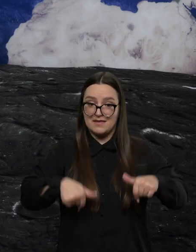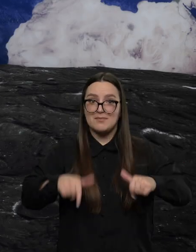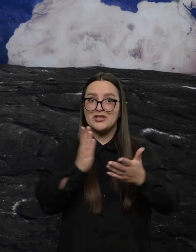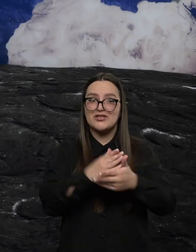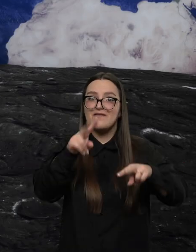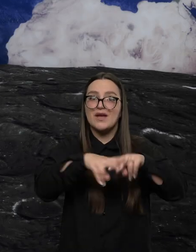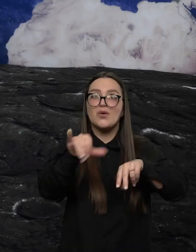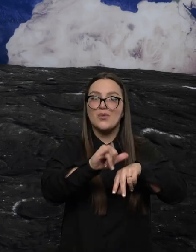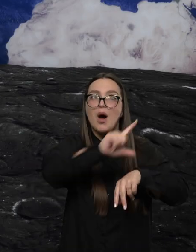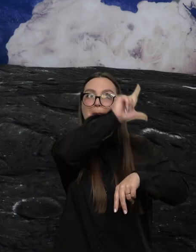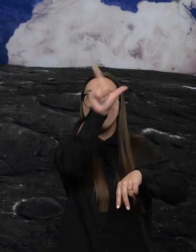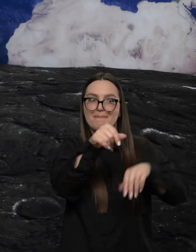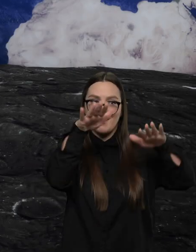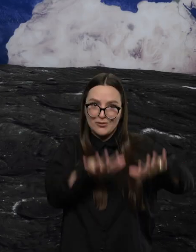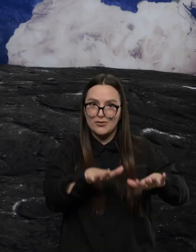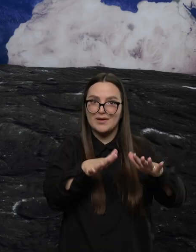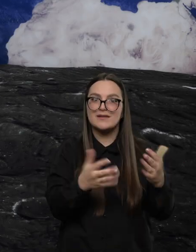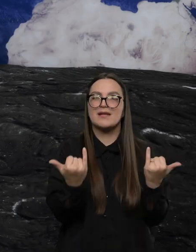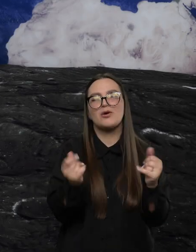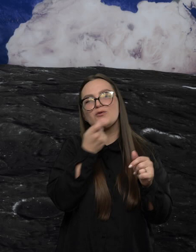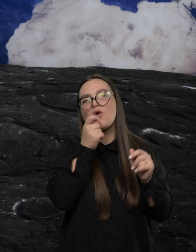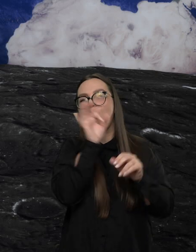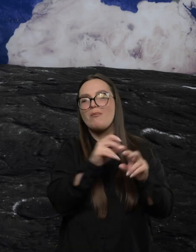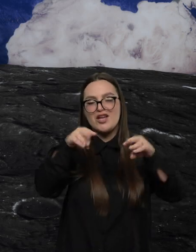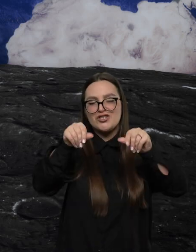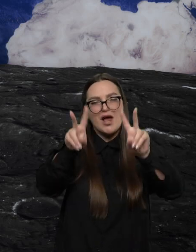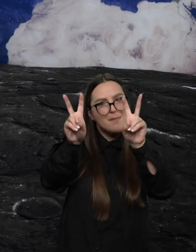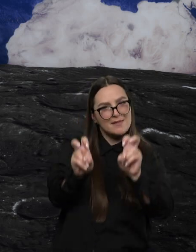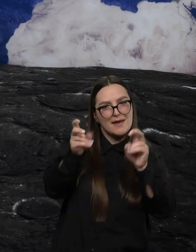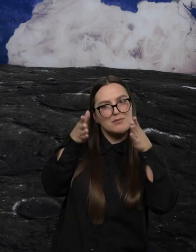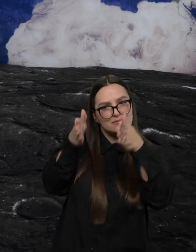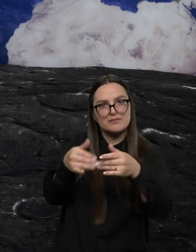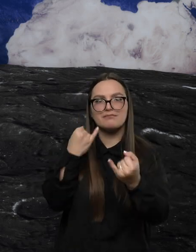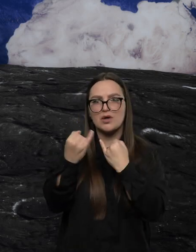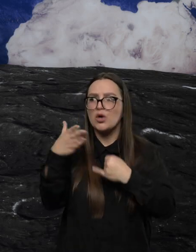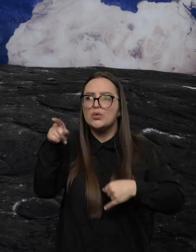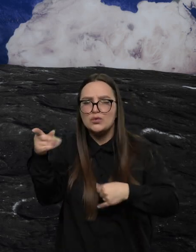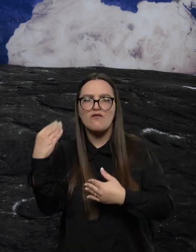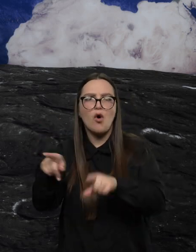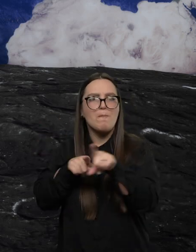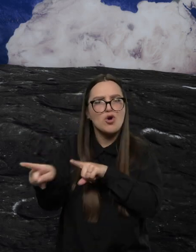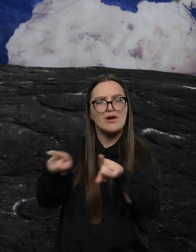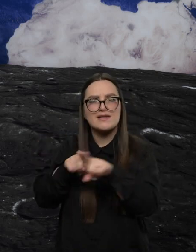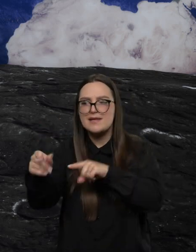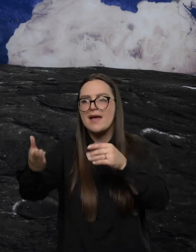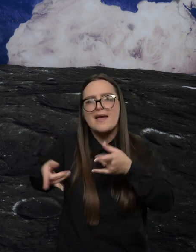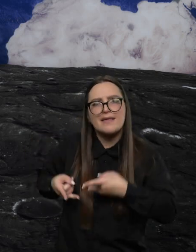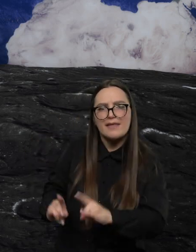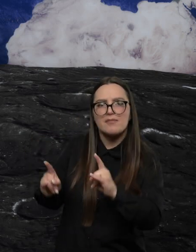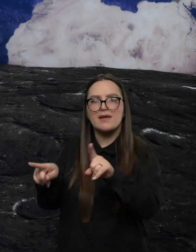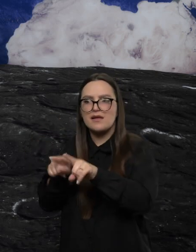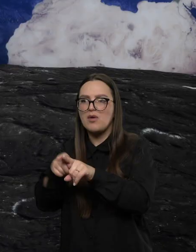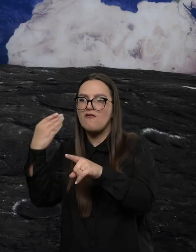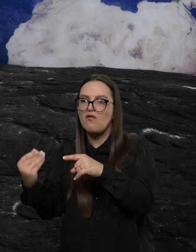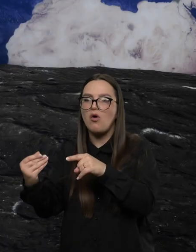esame Mėnulio krateryje, pradėkime nuo kiek žemiškesnių temų. Jūs, jūsų brolis bei seseris gimėte, augote, kūrėte ir